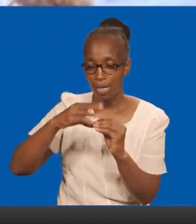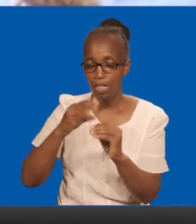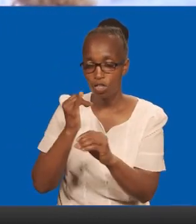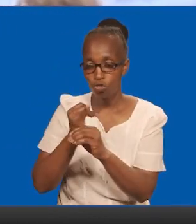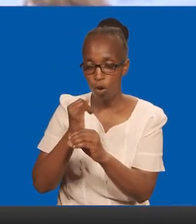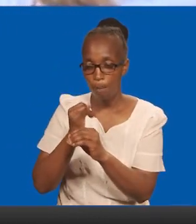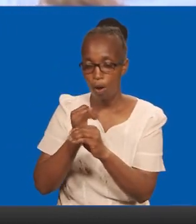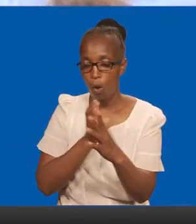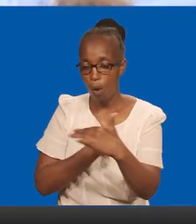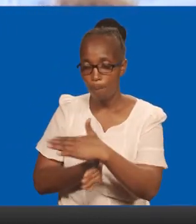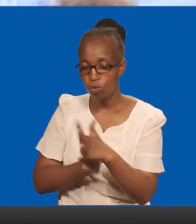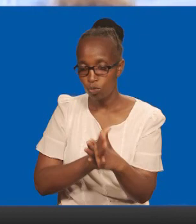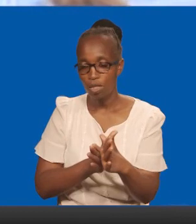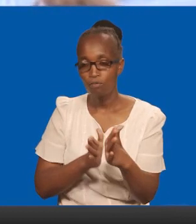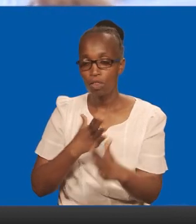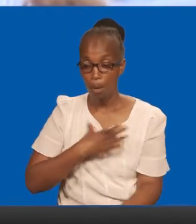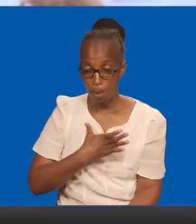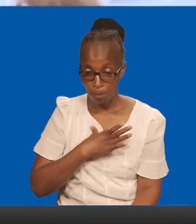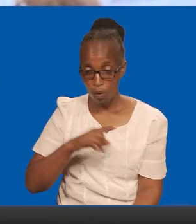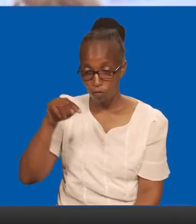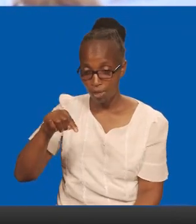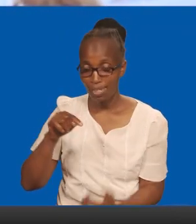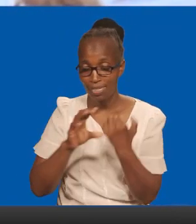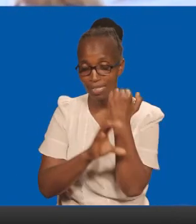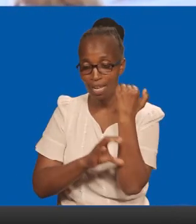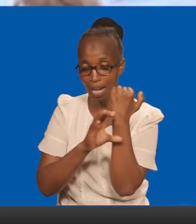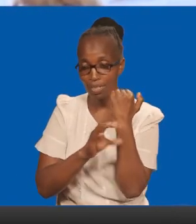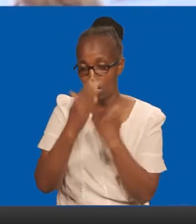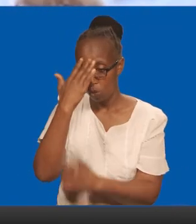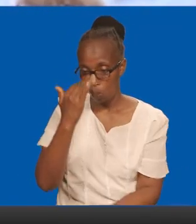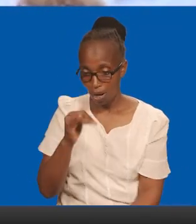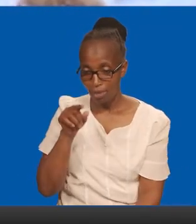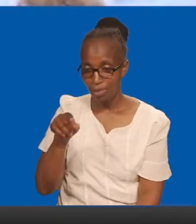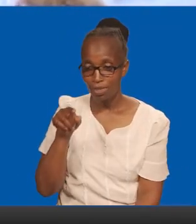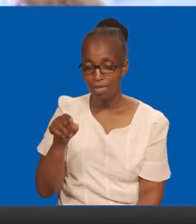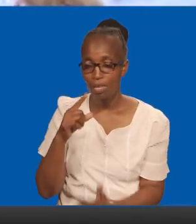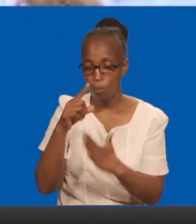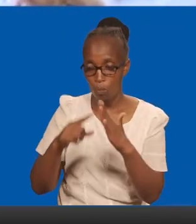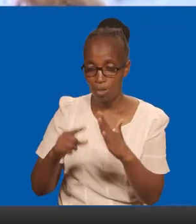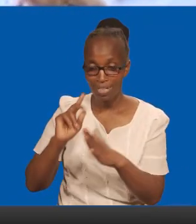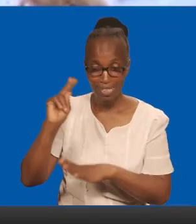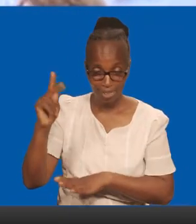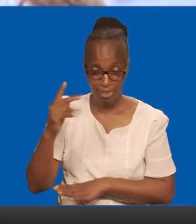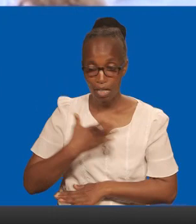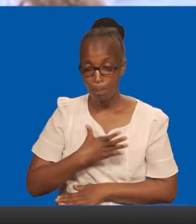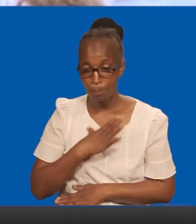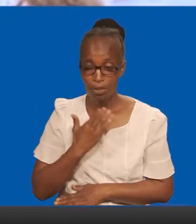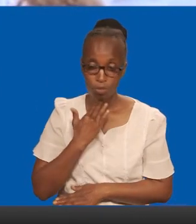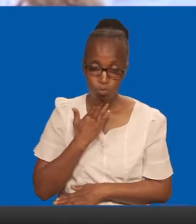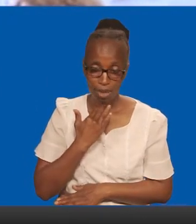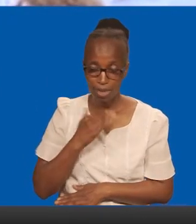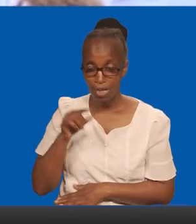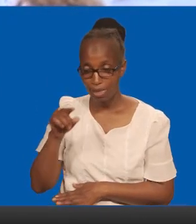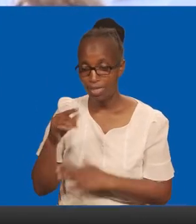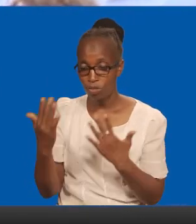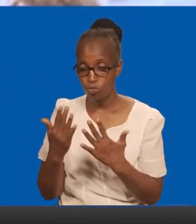making sure that we create opportunities for jobs for the young people of our country, because that is what the people of Kenya want.